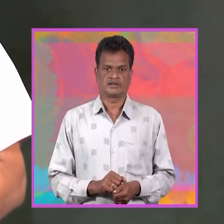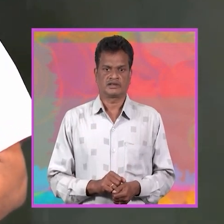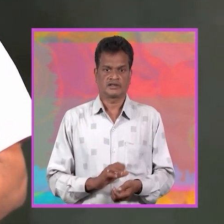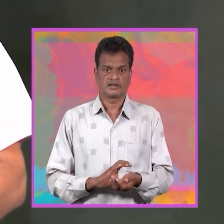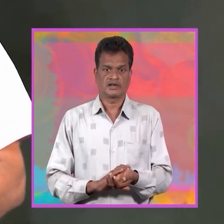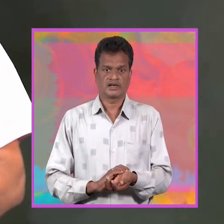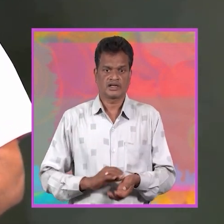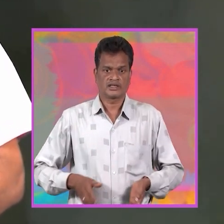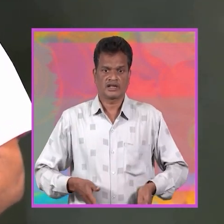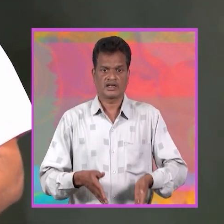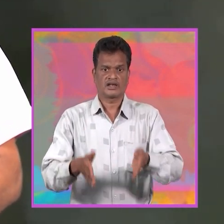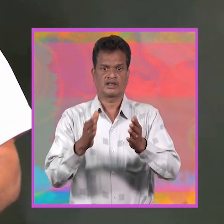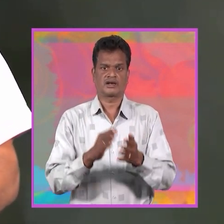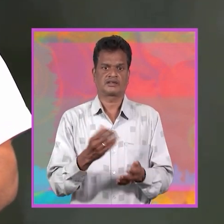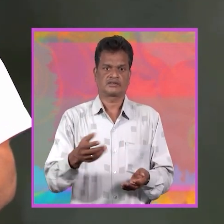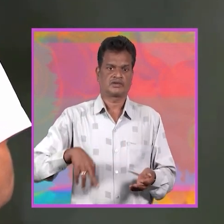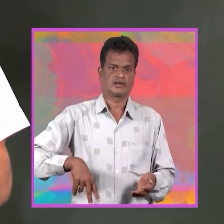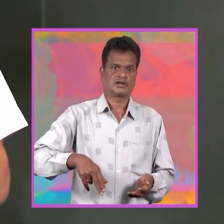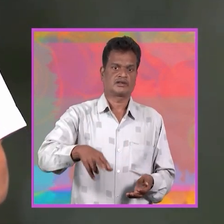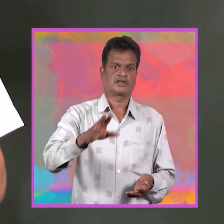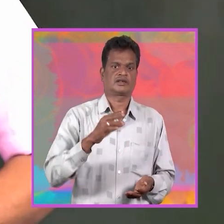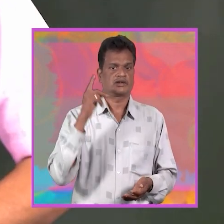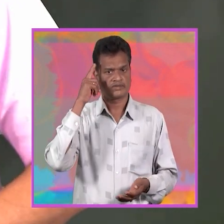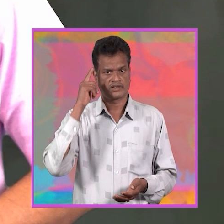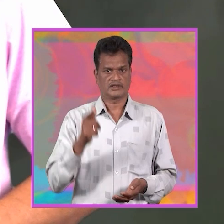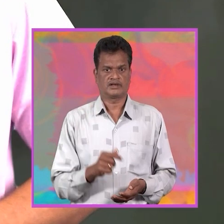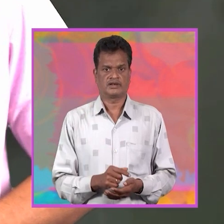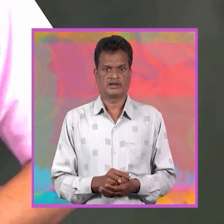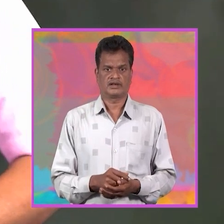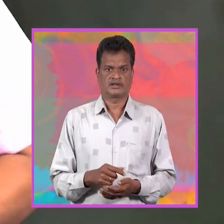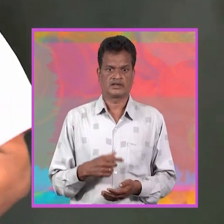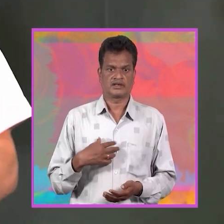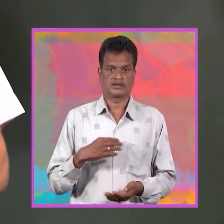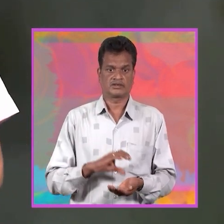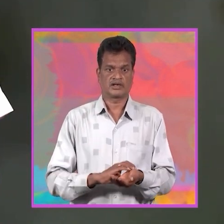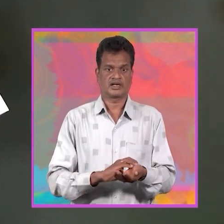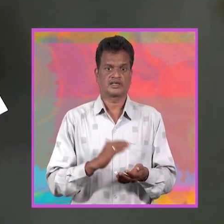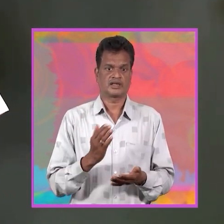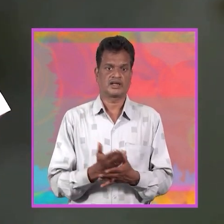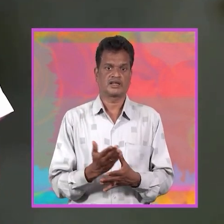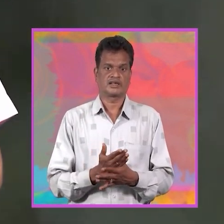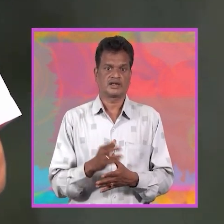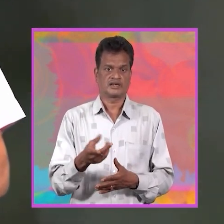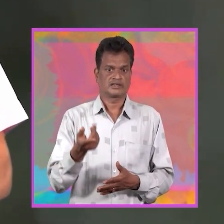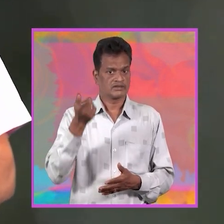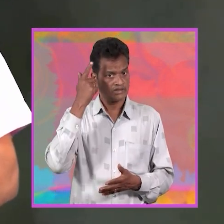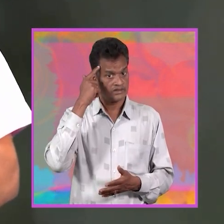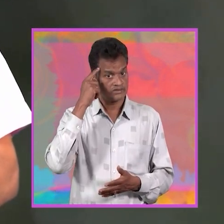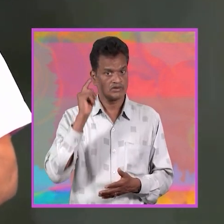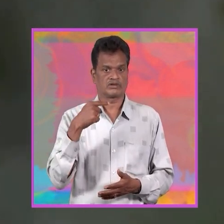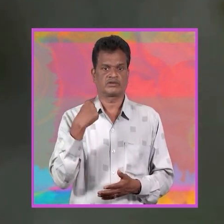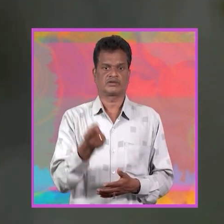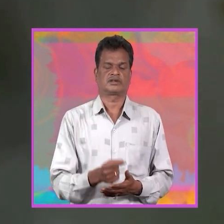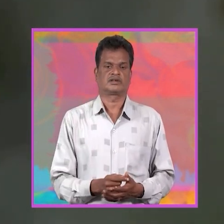செல்லும் வேலையை நடக்கும் சேதி தெரிந்திட, நாடி செல்லும் வேலையை நடக்கும் சேதி